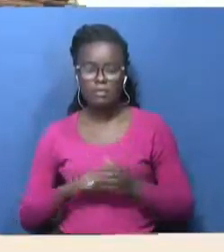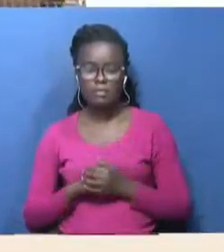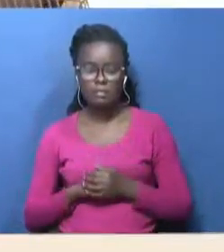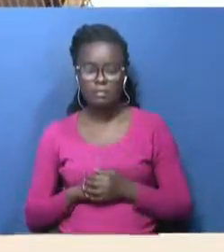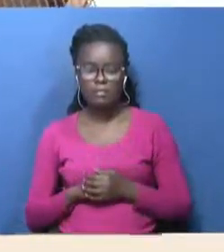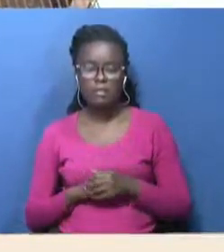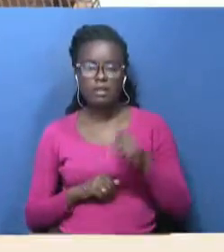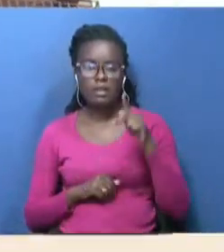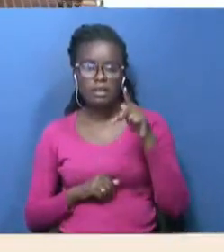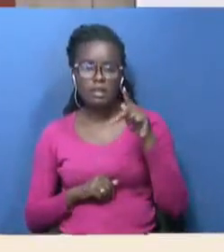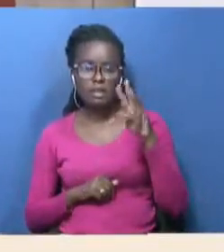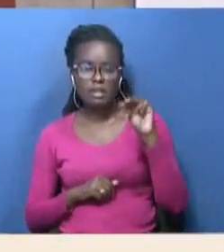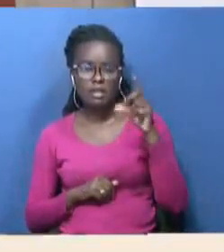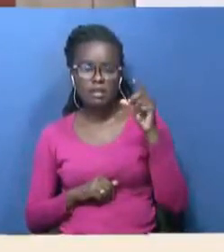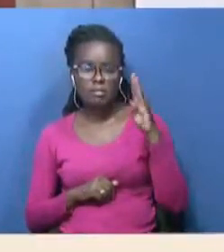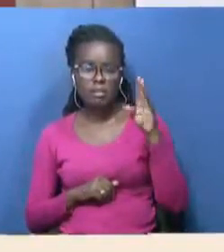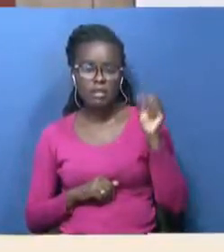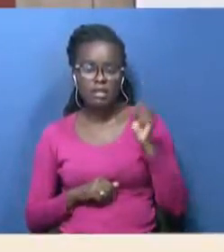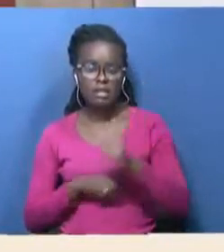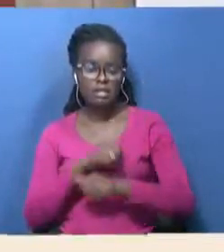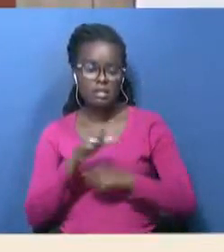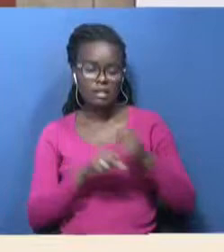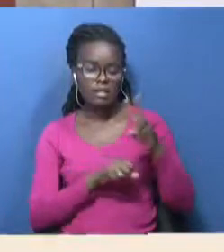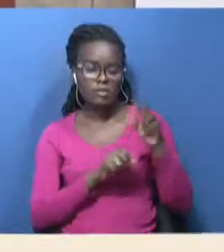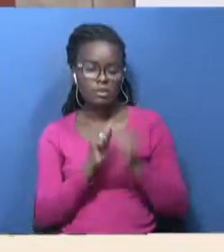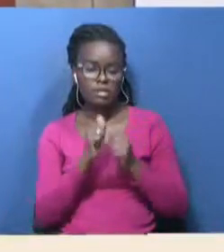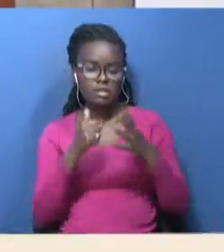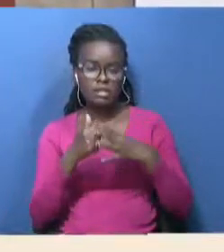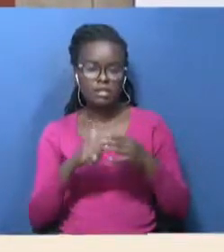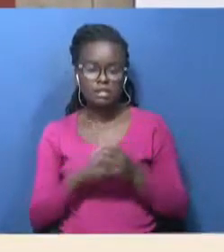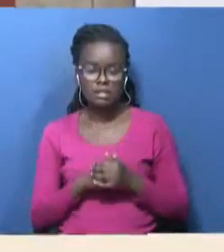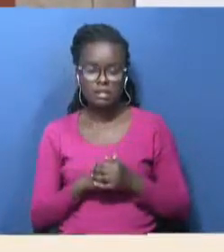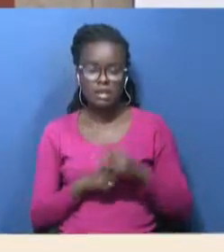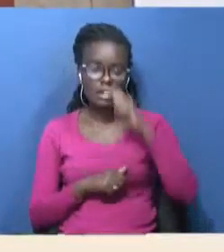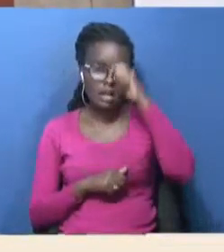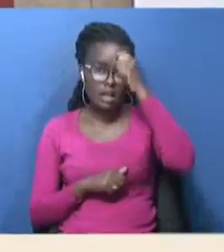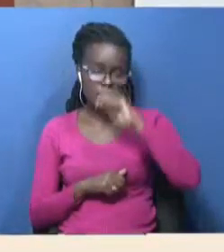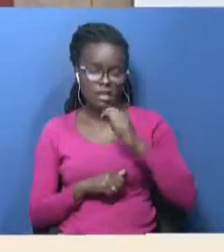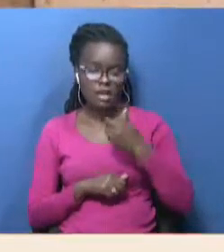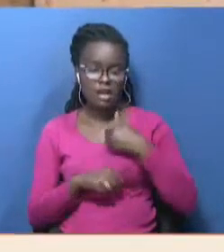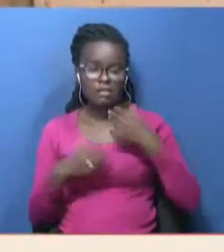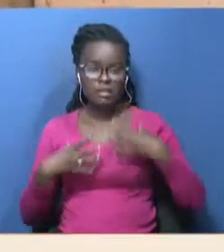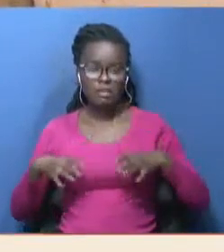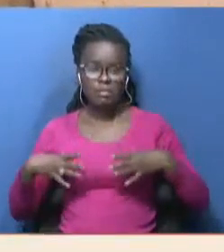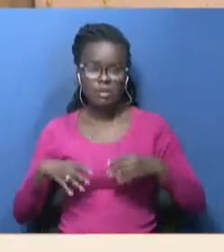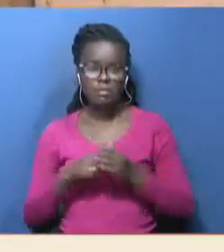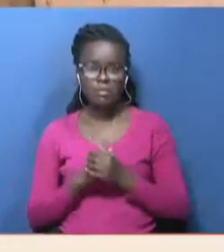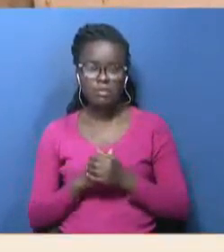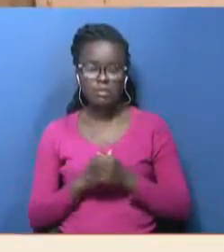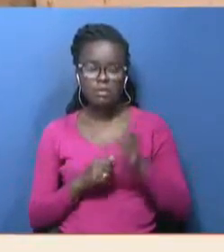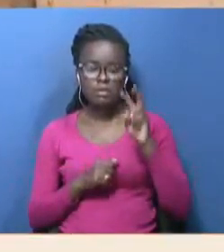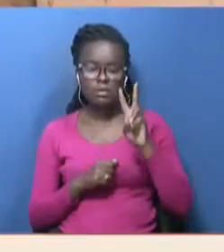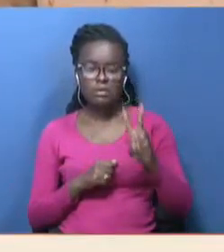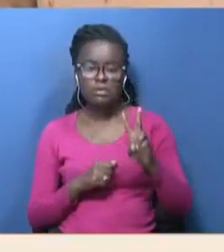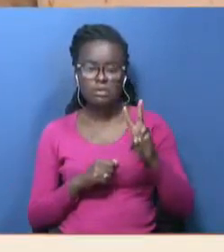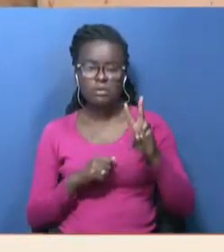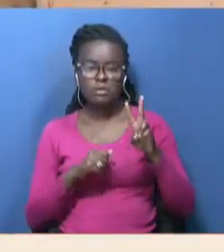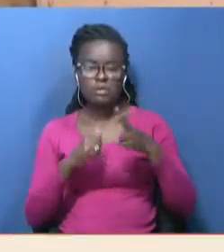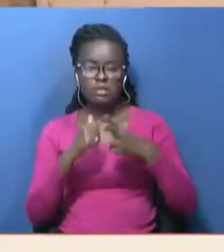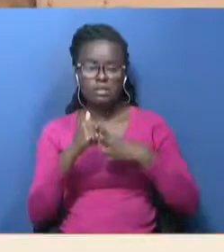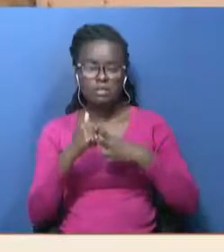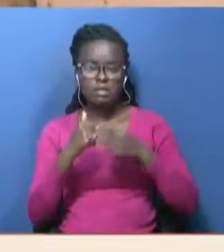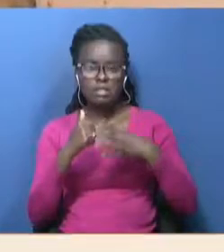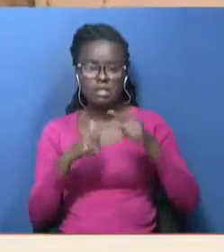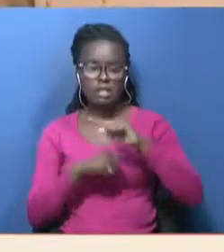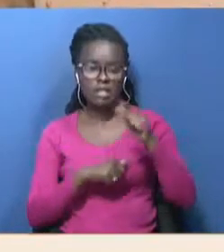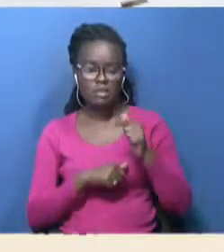bũrũri-inĩ KNBS ya mwaka wa 2019, tauni ya Thika ĩrĩ na aikari matanyihĩirie andũ 279,